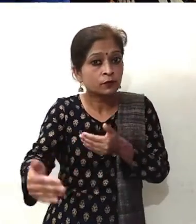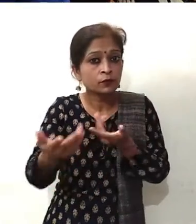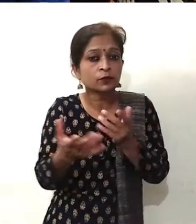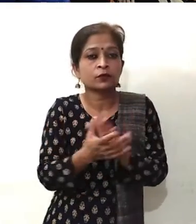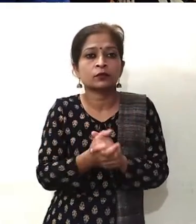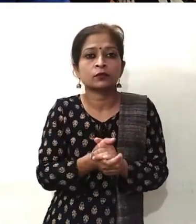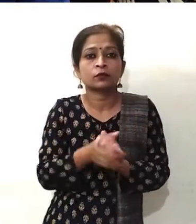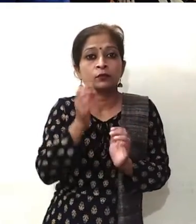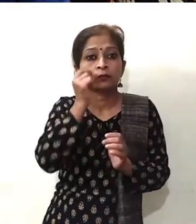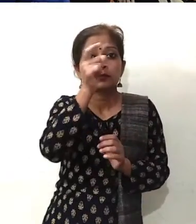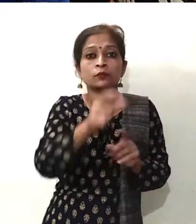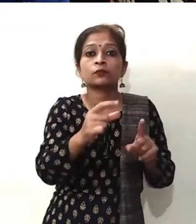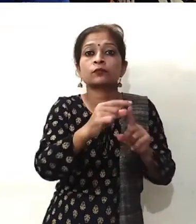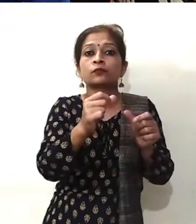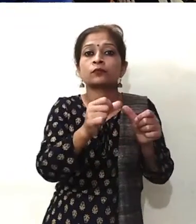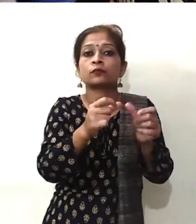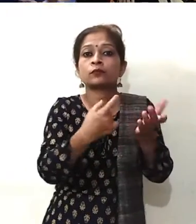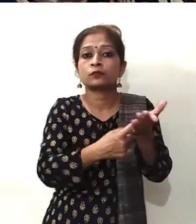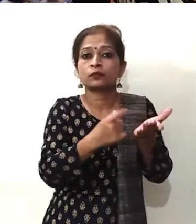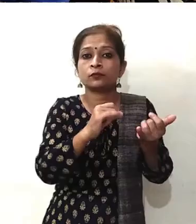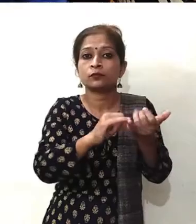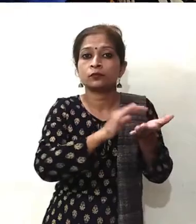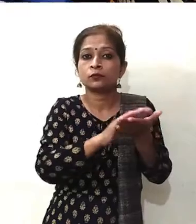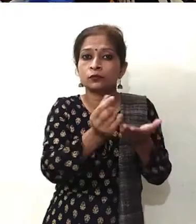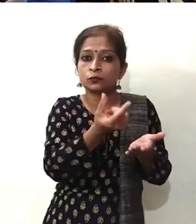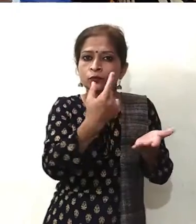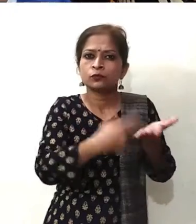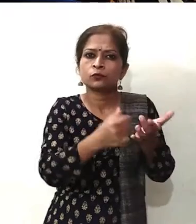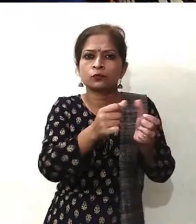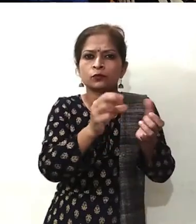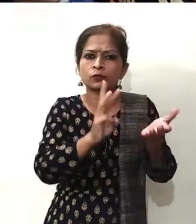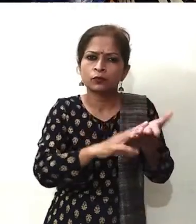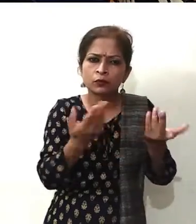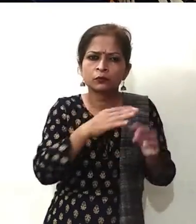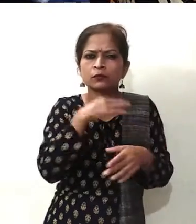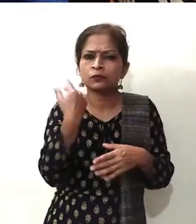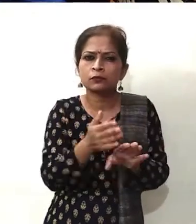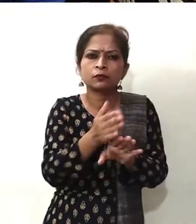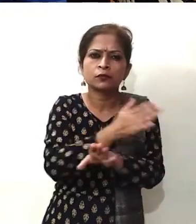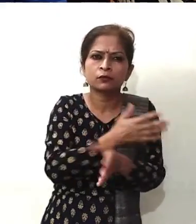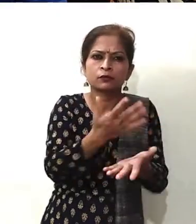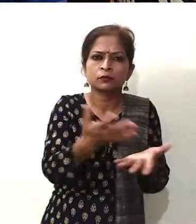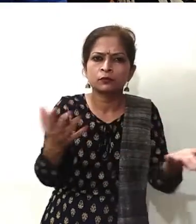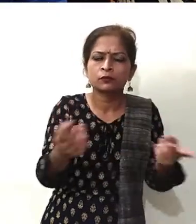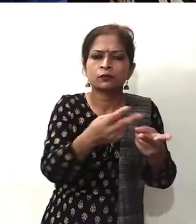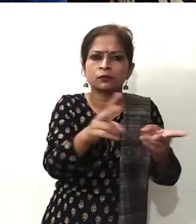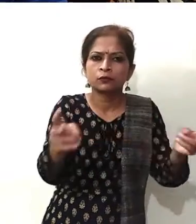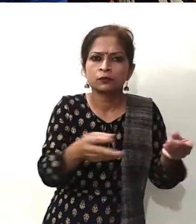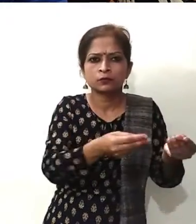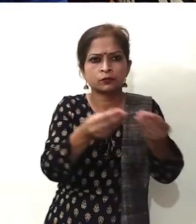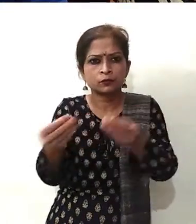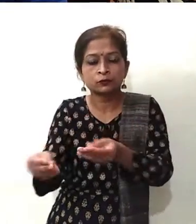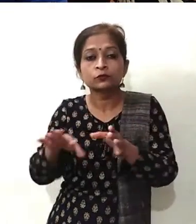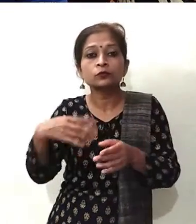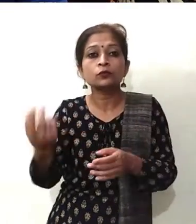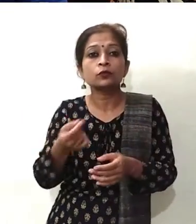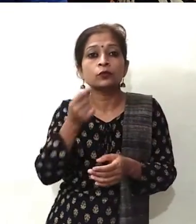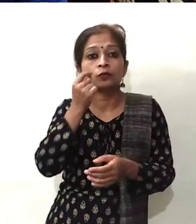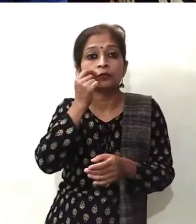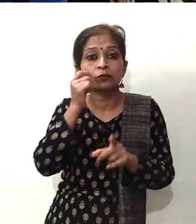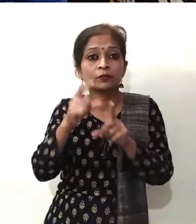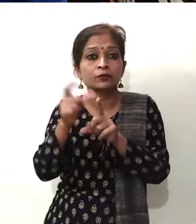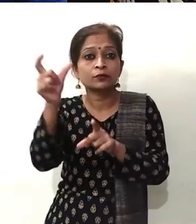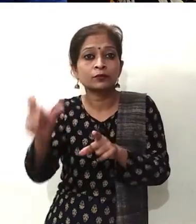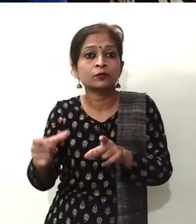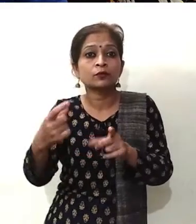परशुराम जो कि अपना शरीर छोड़ रहे थे और सब कुछ दान कर रहे थे, आचार्य द्रोण उनके पास शिष्यत्व के लिए गए, और परशुराम तो ऐसे थे